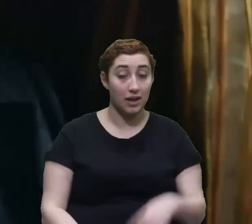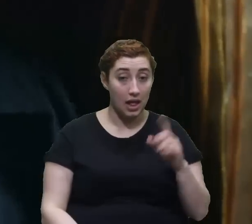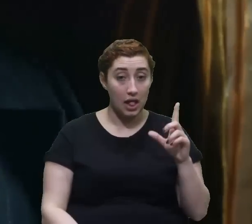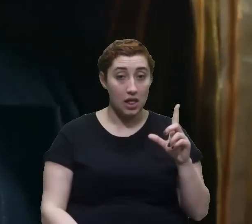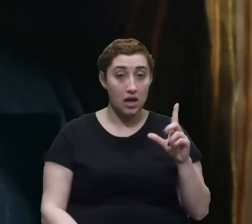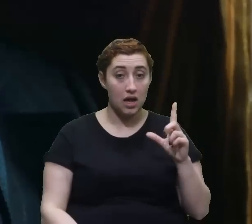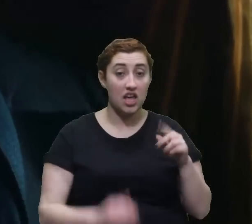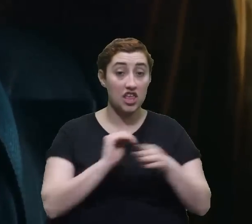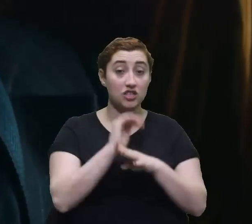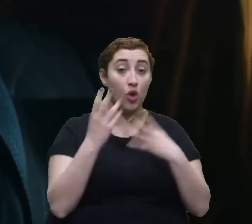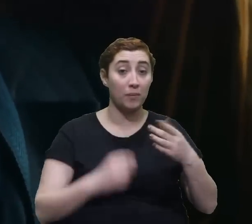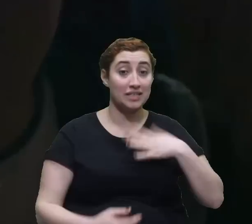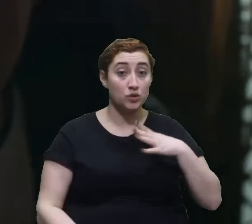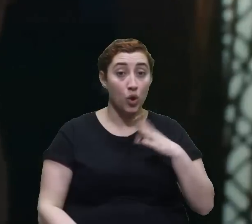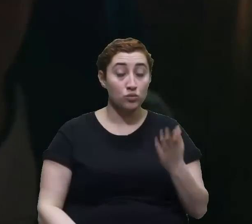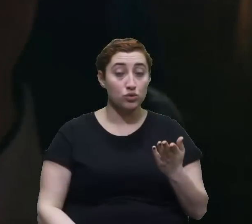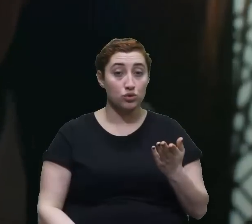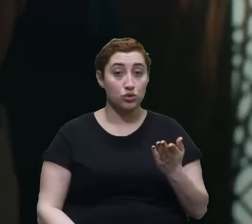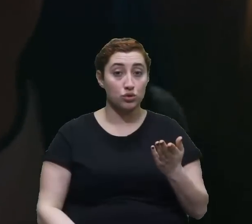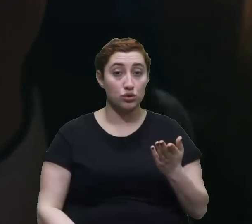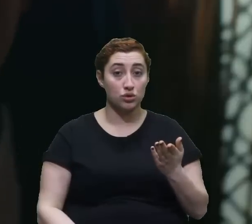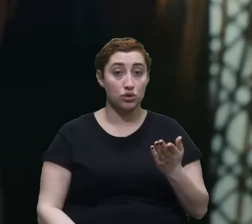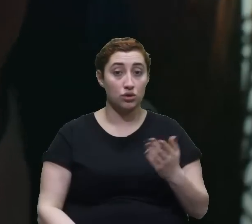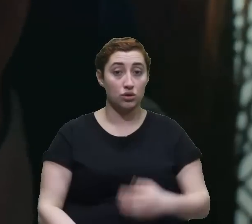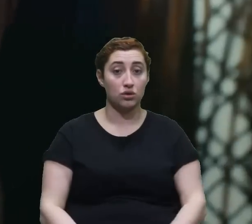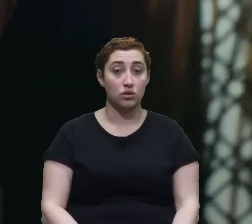Leyla, yaşamak istiyor musun?